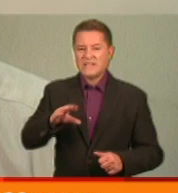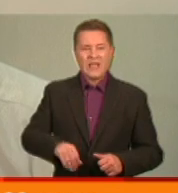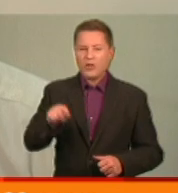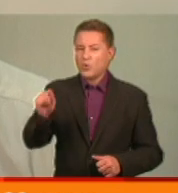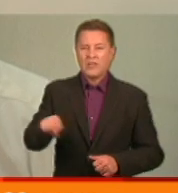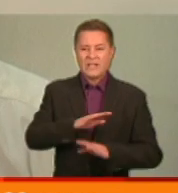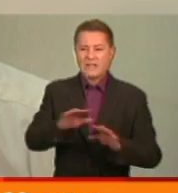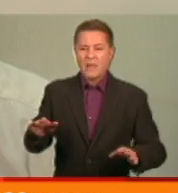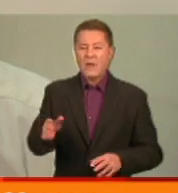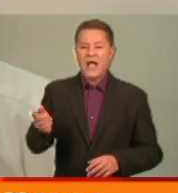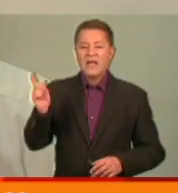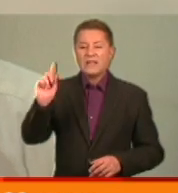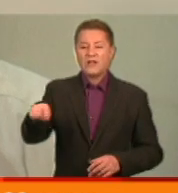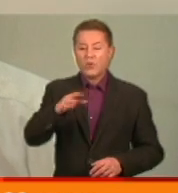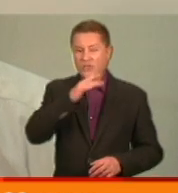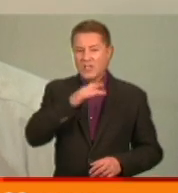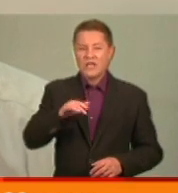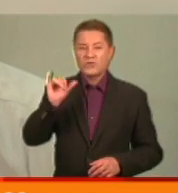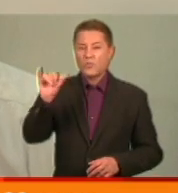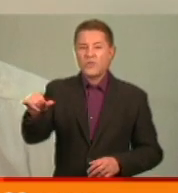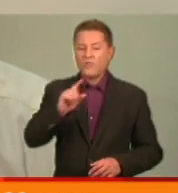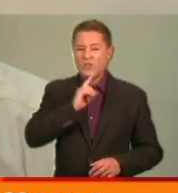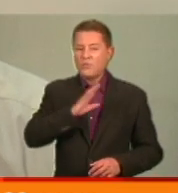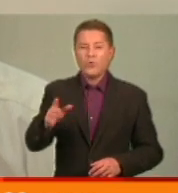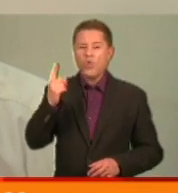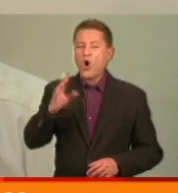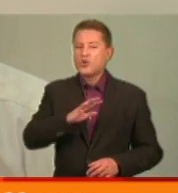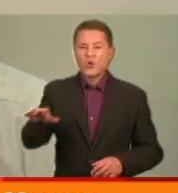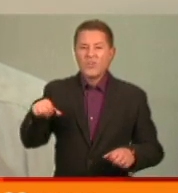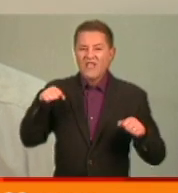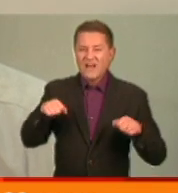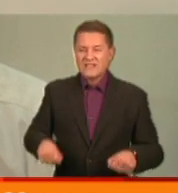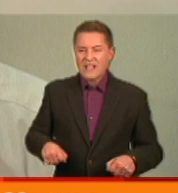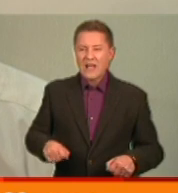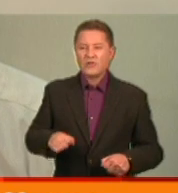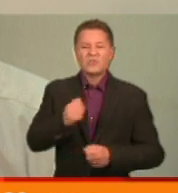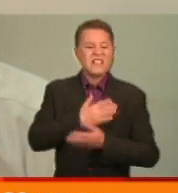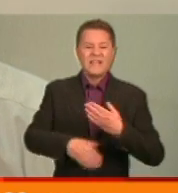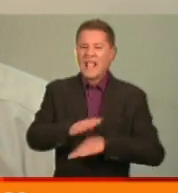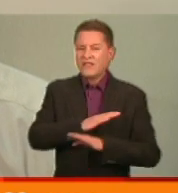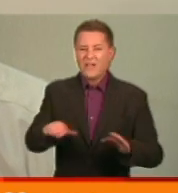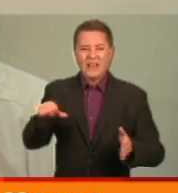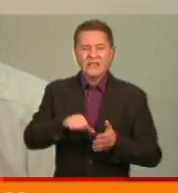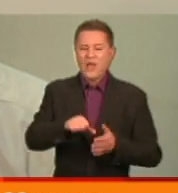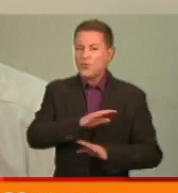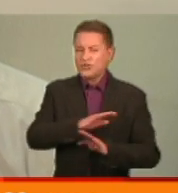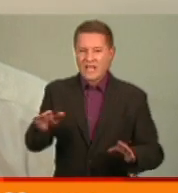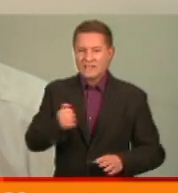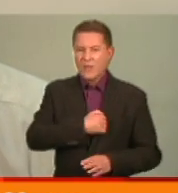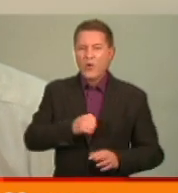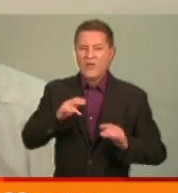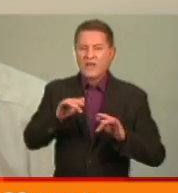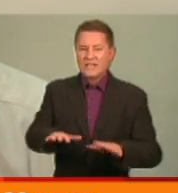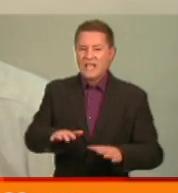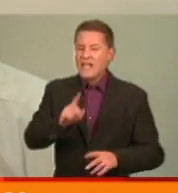жаль, на той час Георгій не мав жодного статусу. Ні учасника бойових дій, ні інваліда війни. І не був